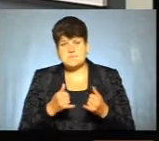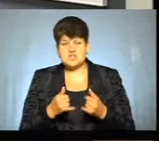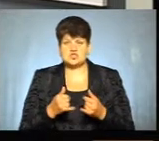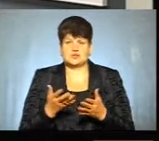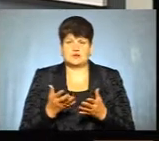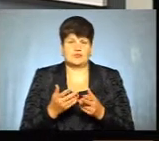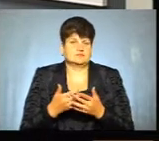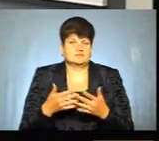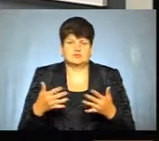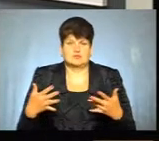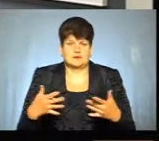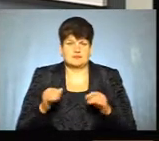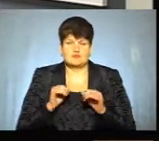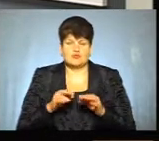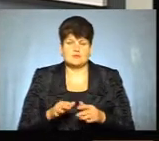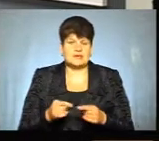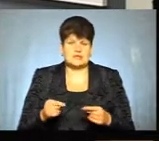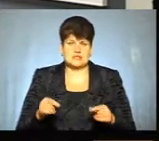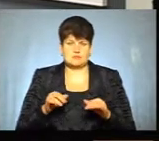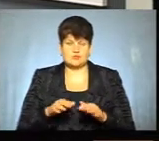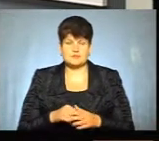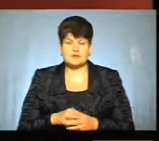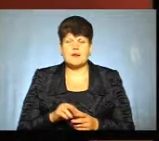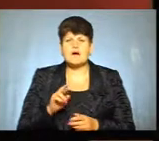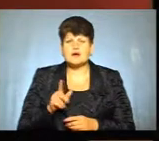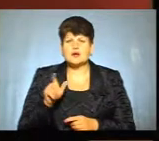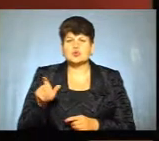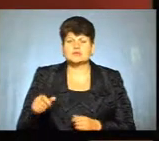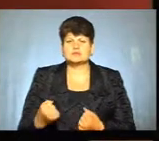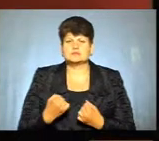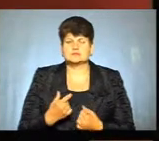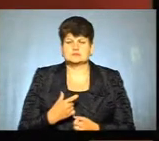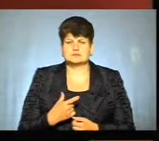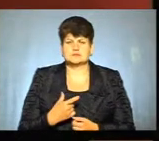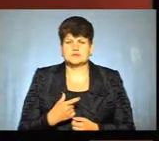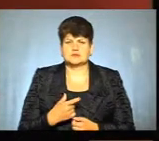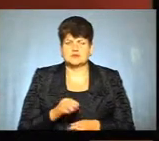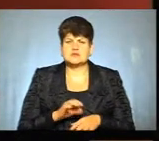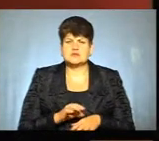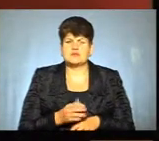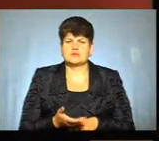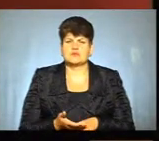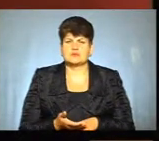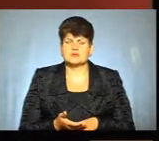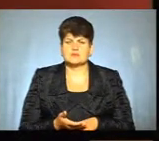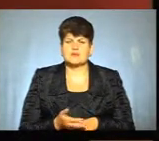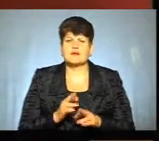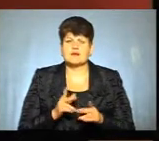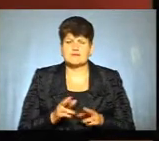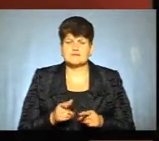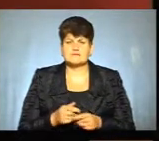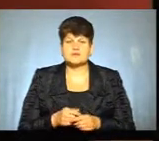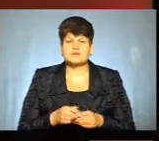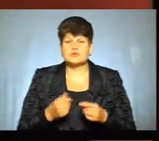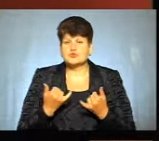механічним способом, тобто різні способи. Але як людині вберегтись від цього захворювання? Можливо, вакцинація? От, ну, ті, на сьогоднішній